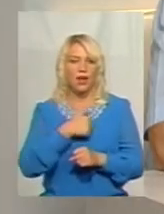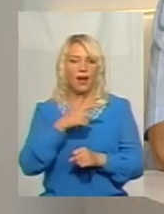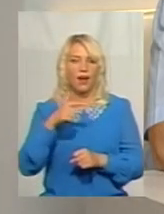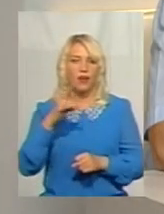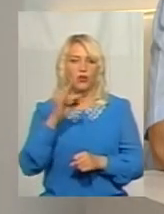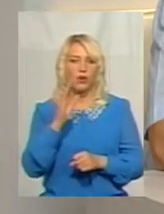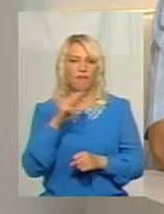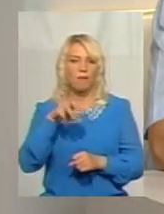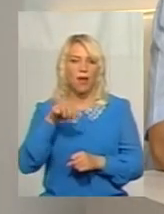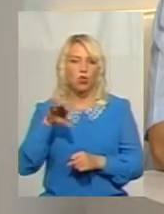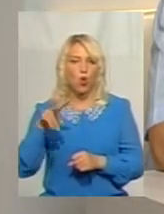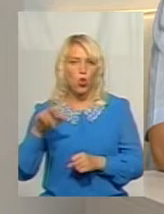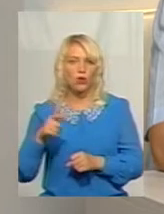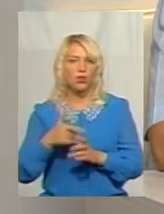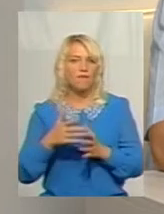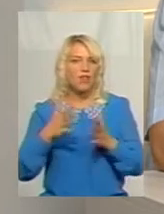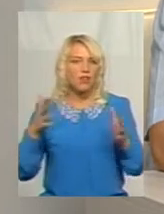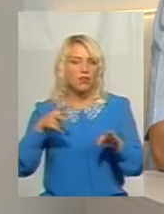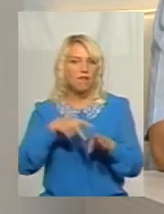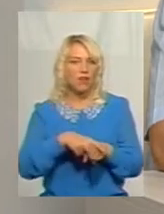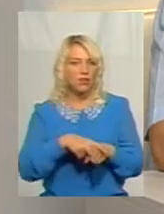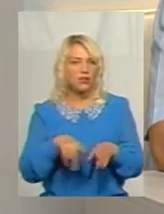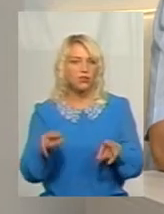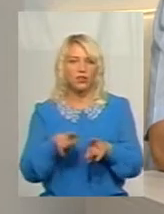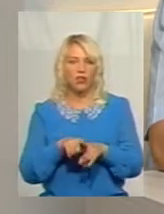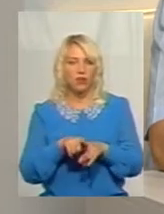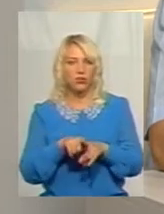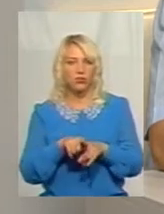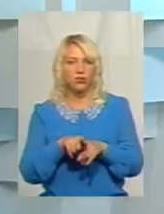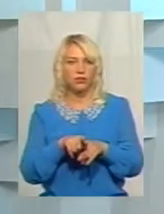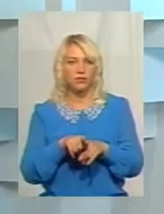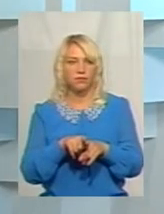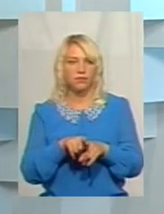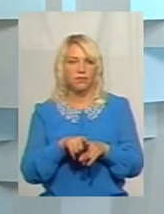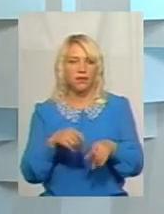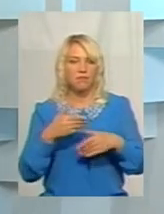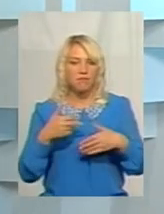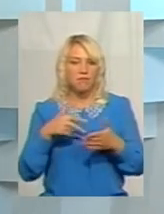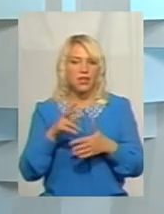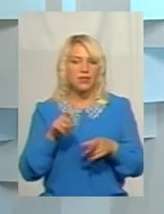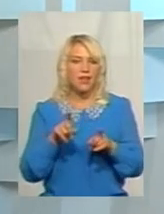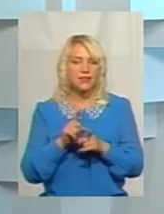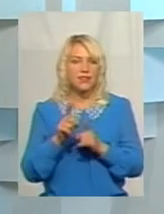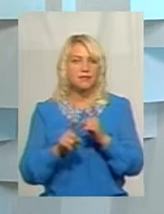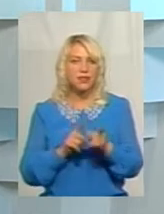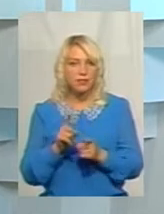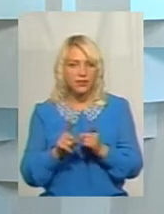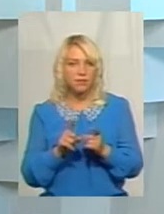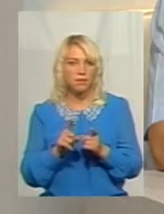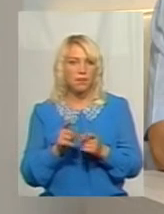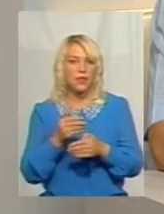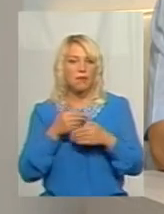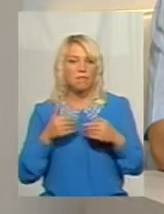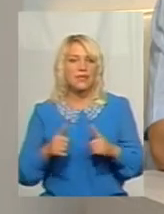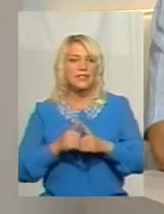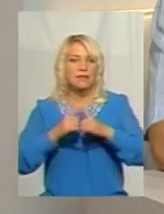лікар-кардіоревматолог, на якого велике навантаження. Теж ми пішли трохи на такі зміни. Ми